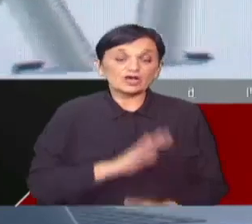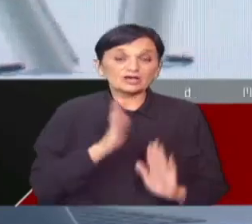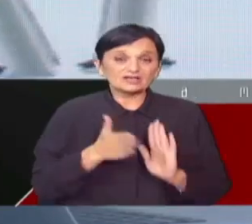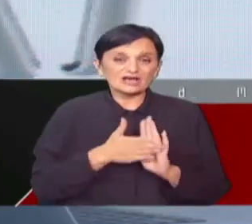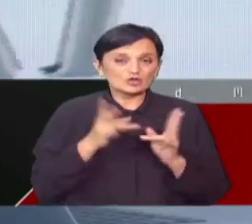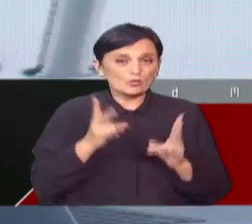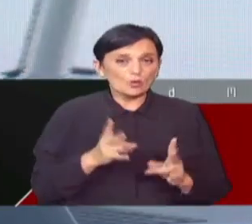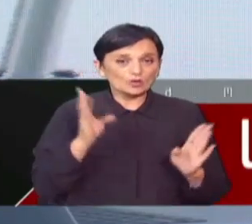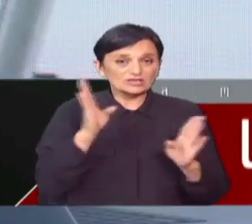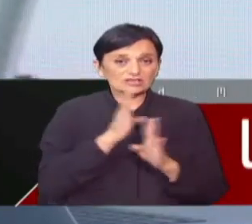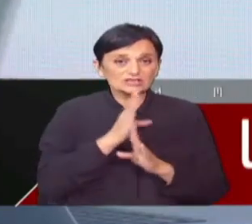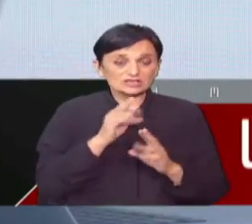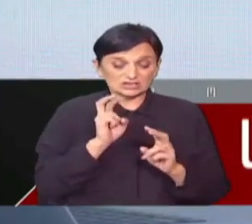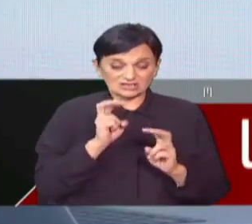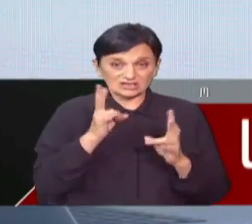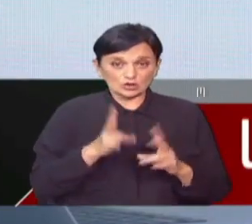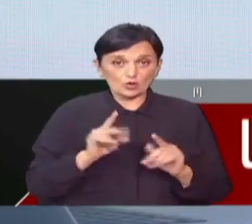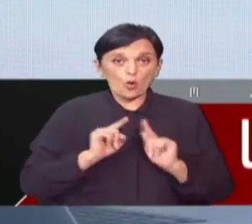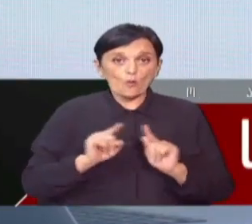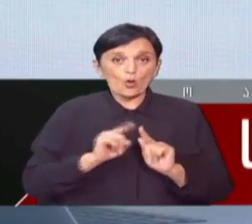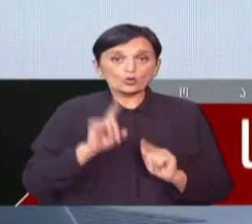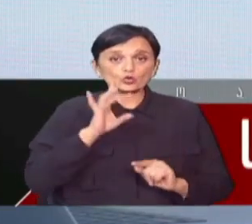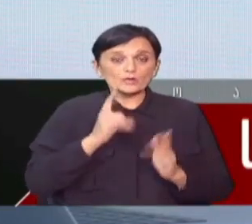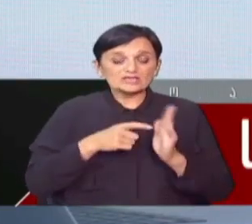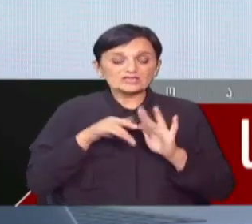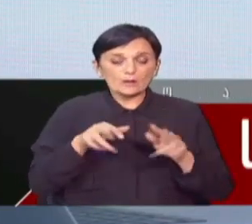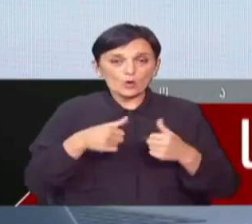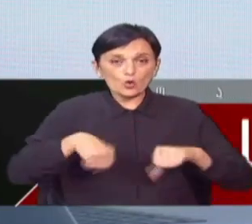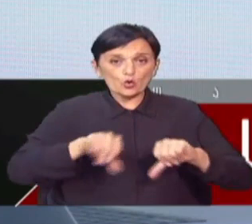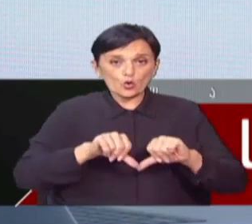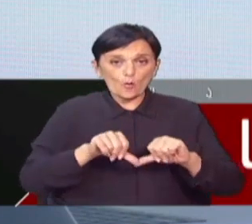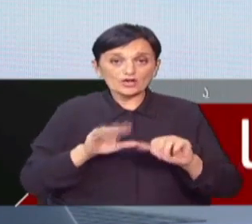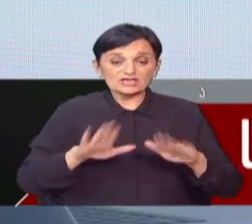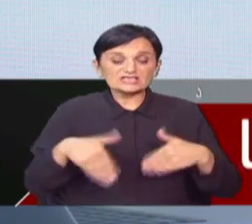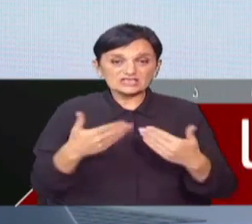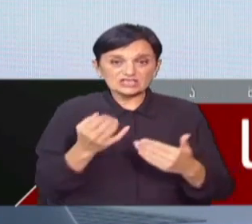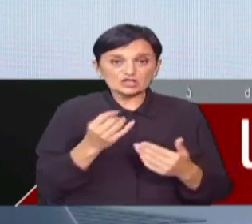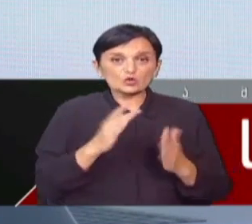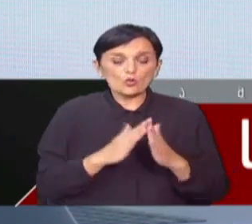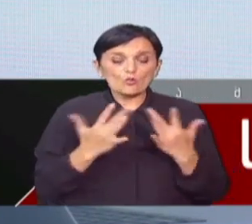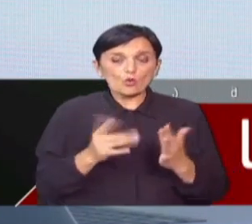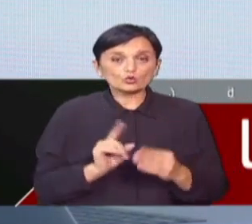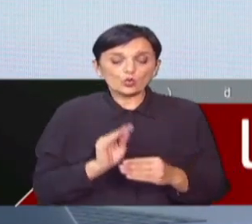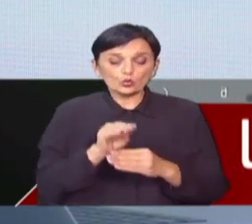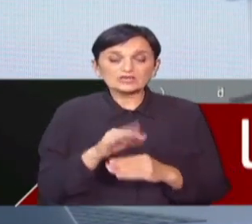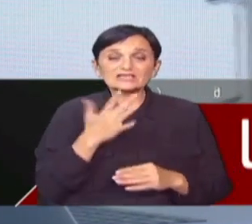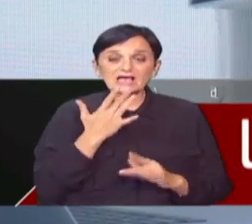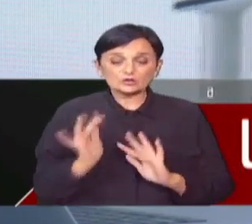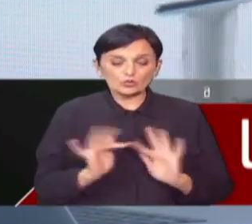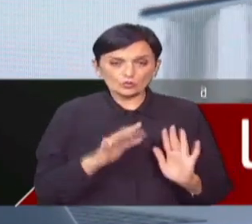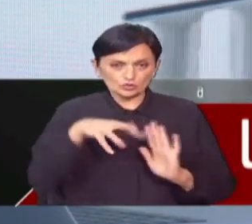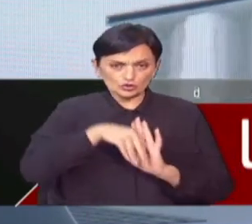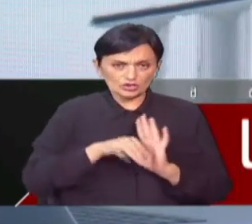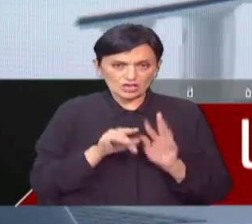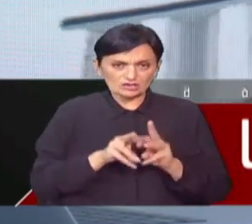Ачаши Мухтар из Текии из Гамо, оппозиция Дробити Сапарламенту Сагаму Дзебо комиссии Шекмни Сцена Дадебас Кидеверт Мутховна Суматевс, национальный Мазроба